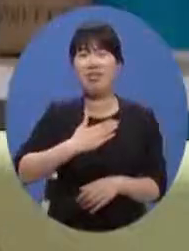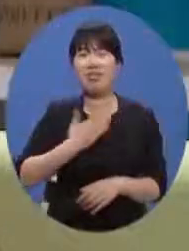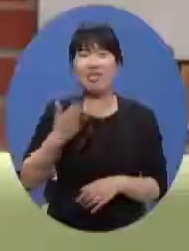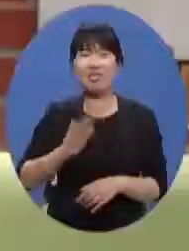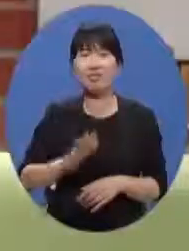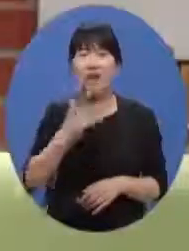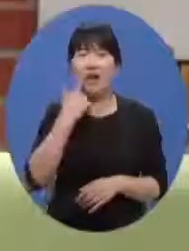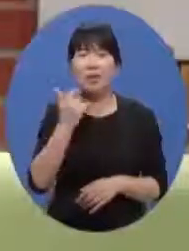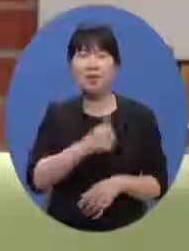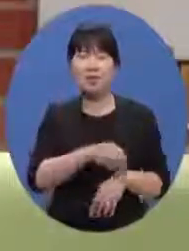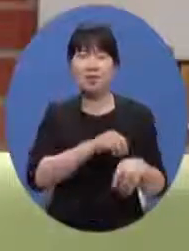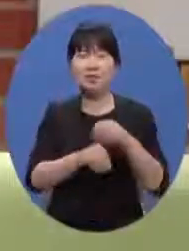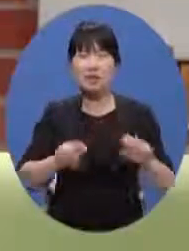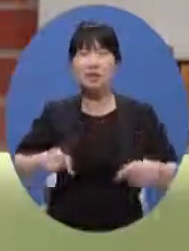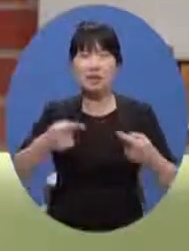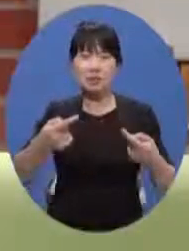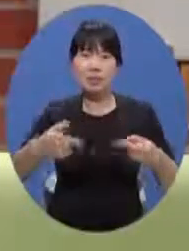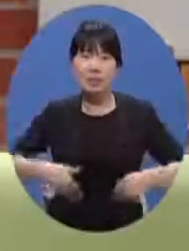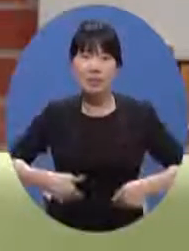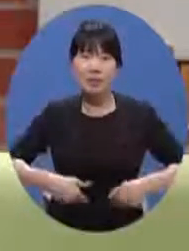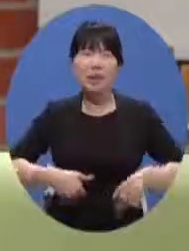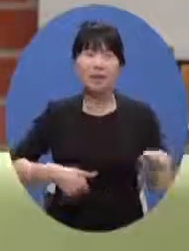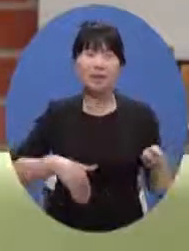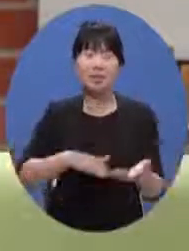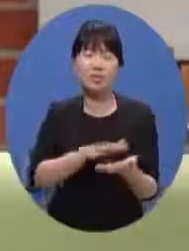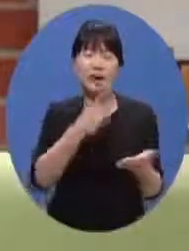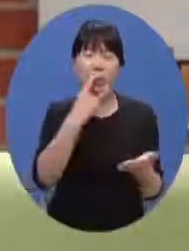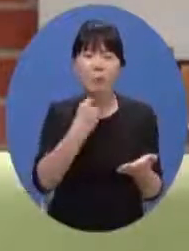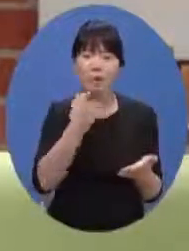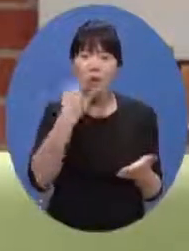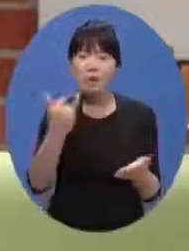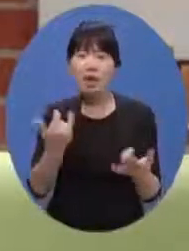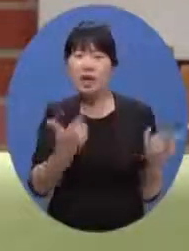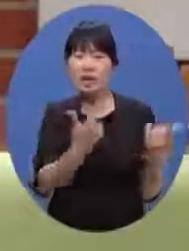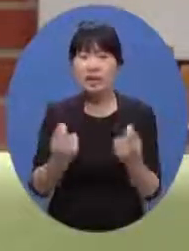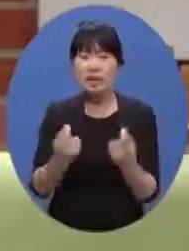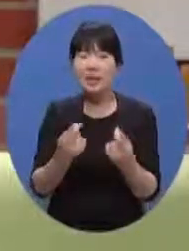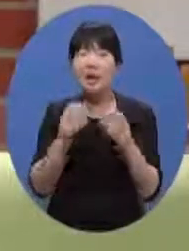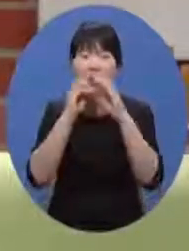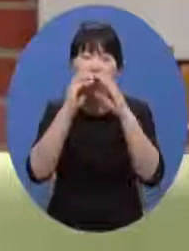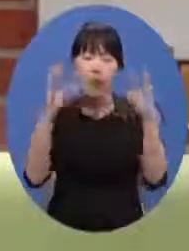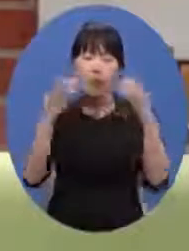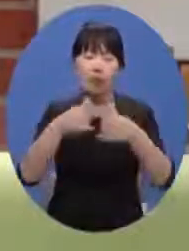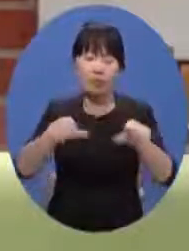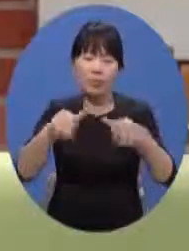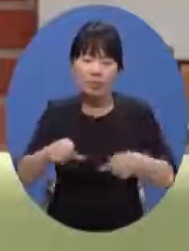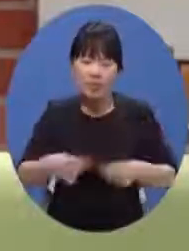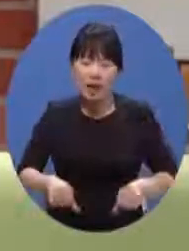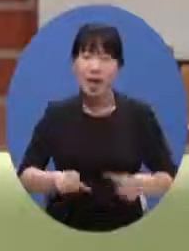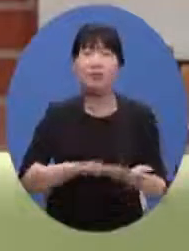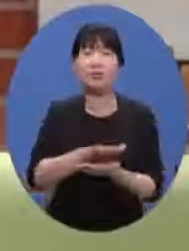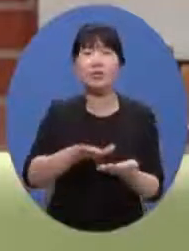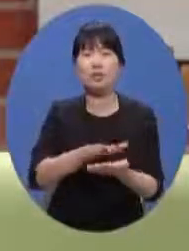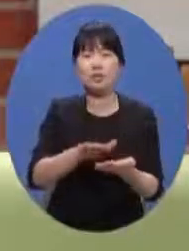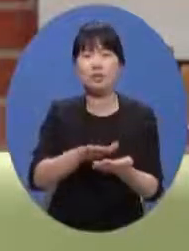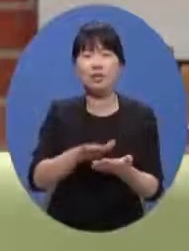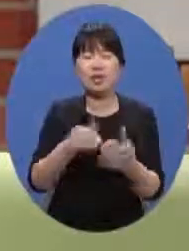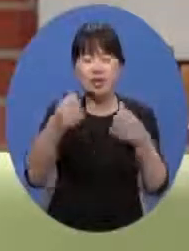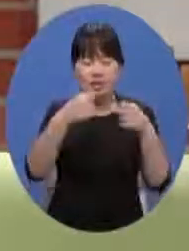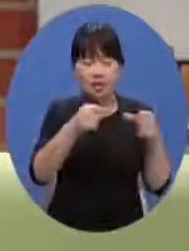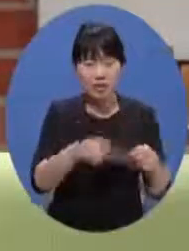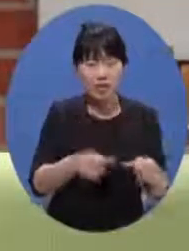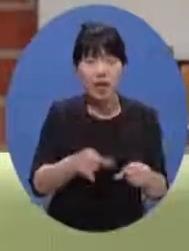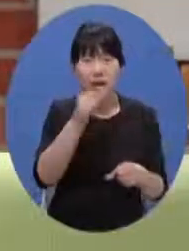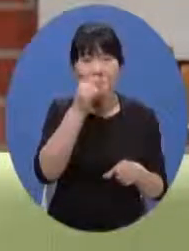아버님이 좀 적극적으로 참여하셔야 되는데 그래서 이 놀이는 엄마, 아빠와 함께 풍선 터뜨리기 이 놀이입니다. 터뜨리기도